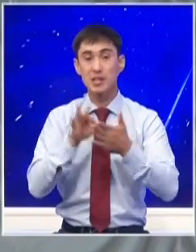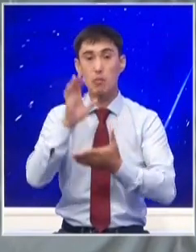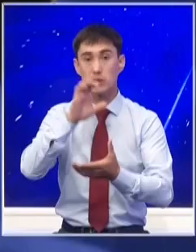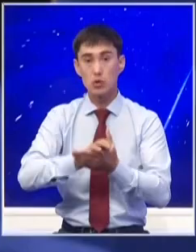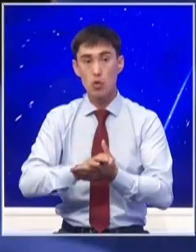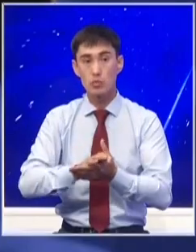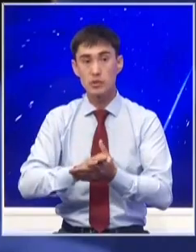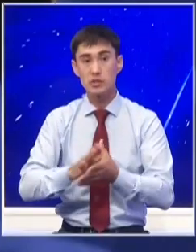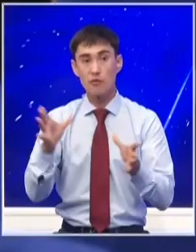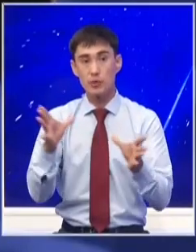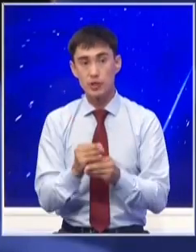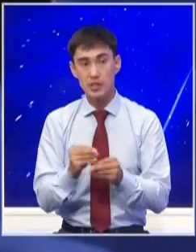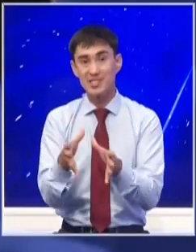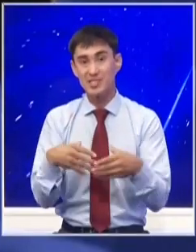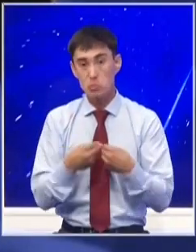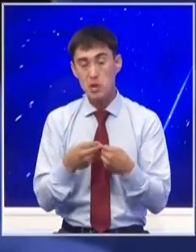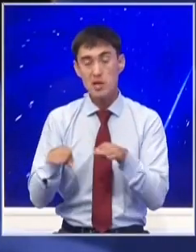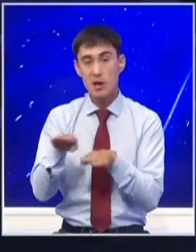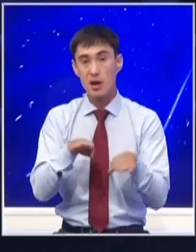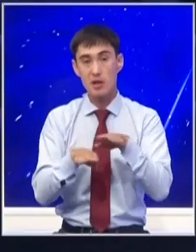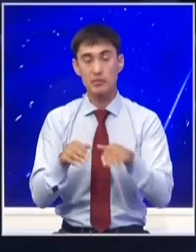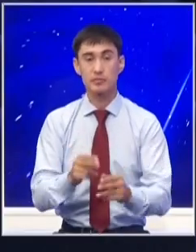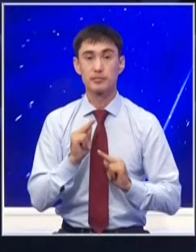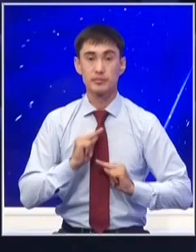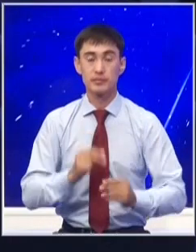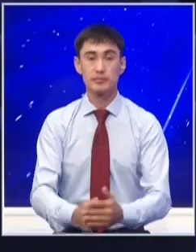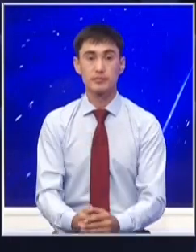с тонкостями совмещания семьи и карьеры.